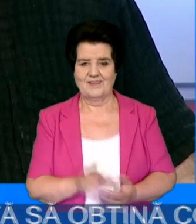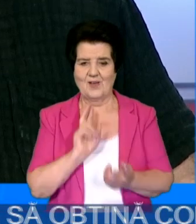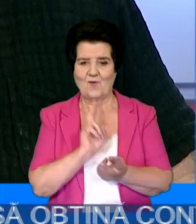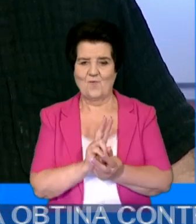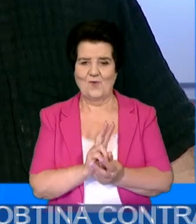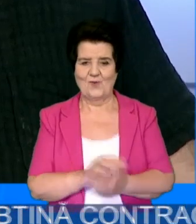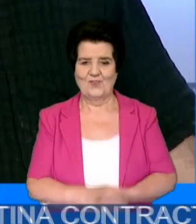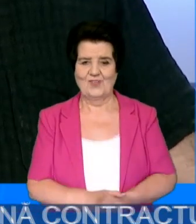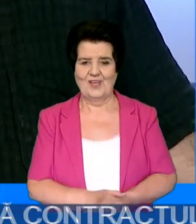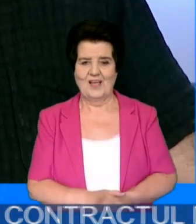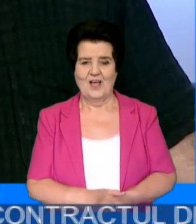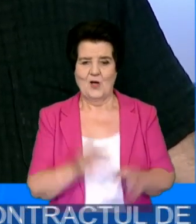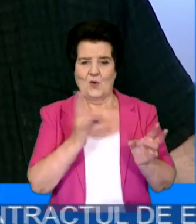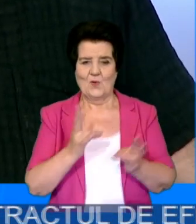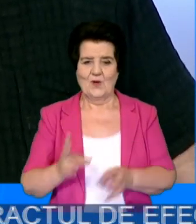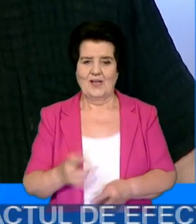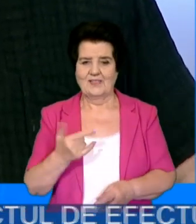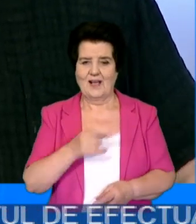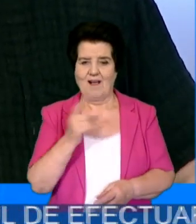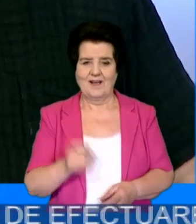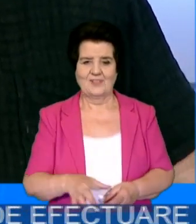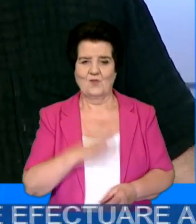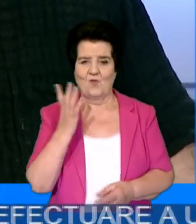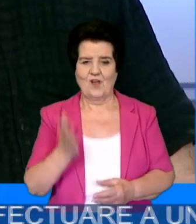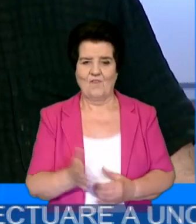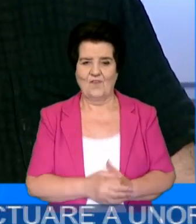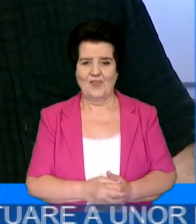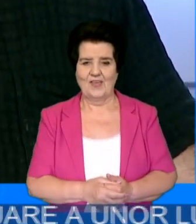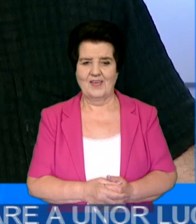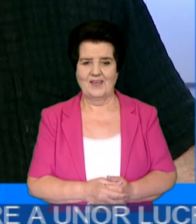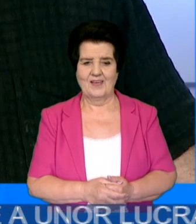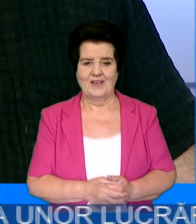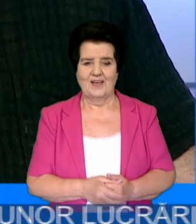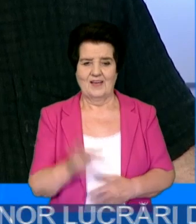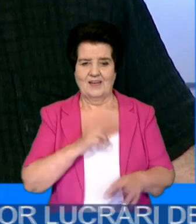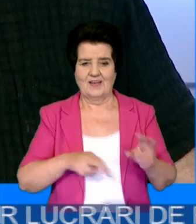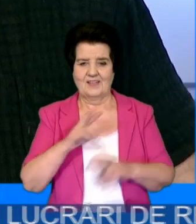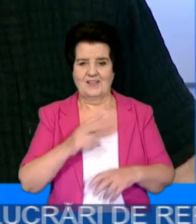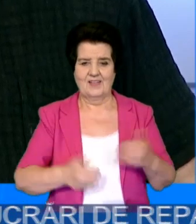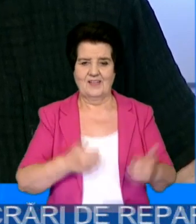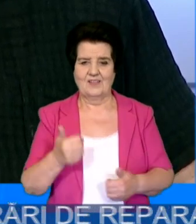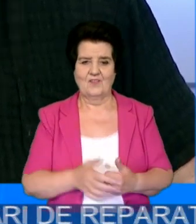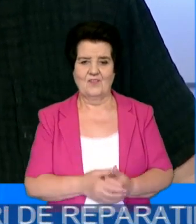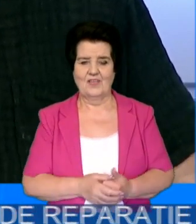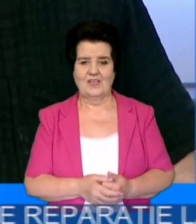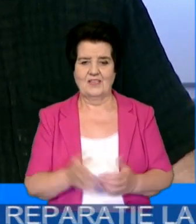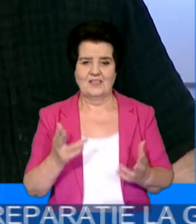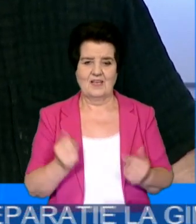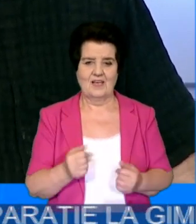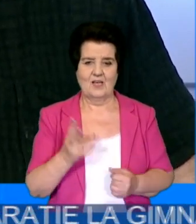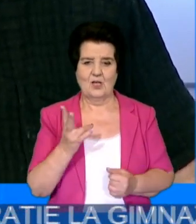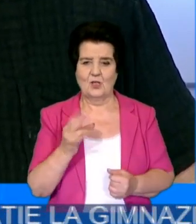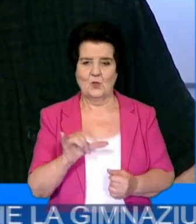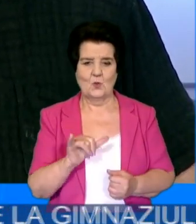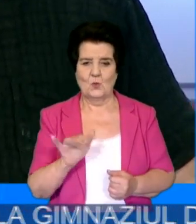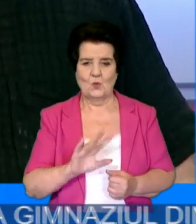cu o criză a gazelor și nu vor fi în căutare și ele de alternative? De alternative, da, dar nu de